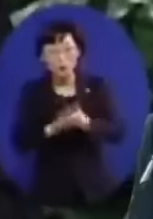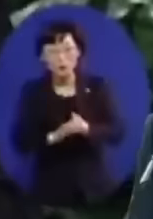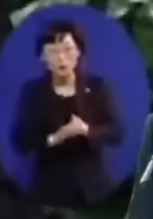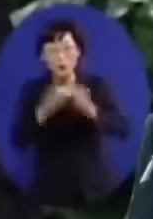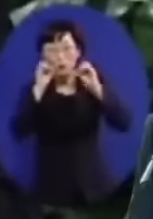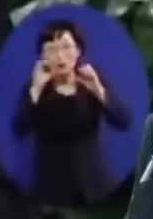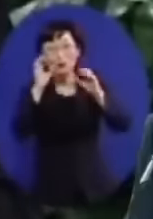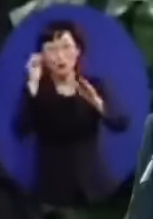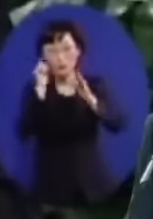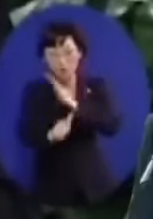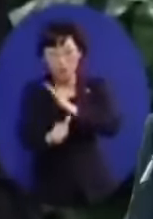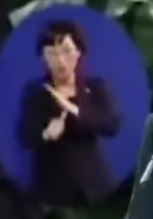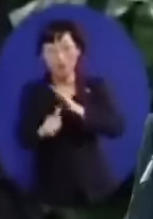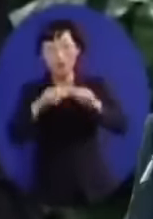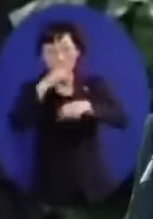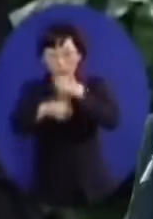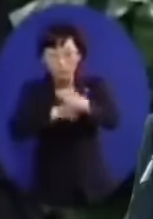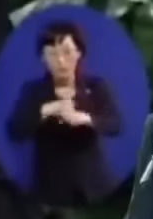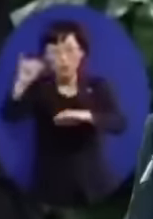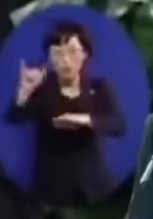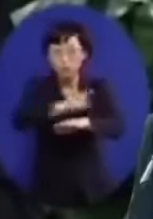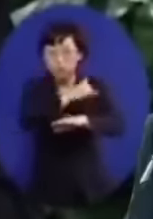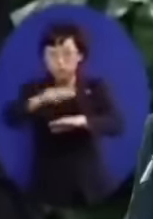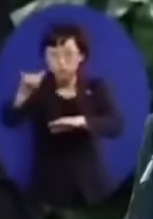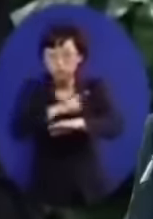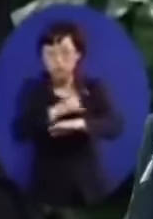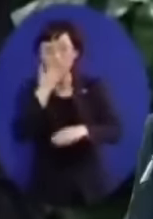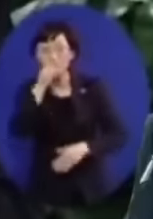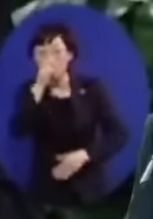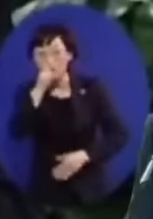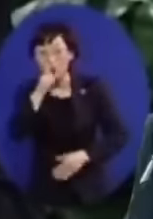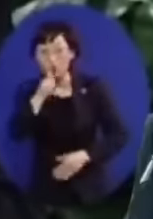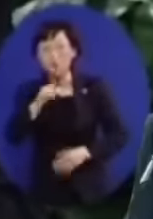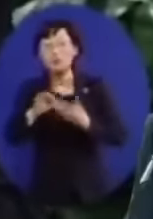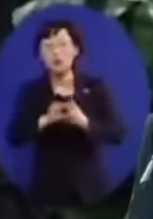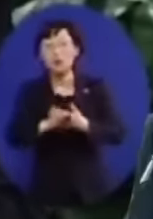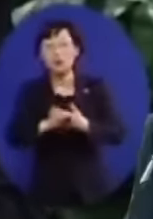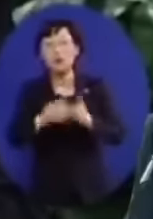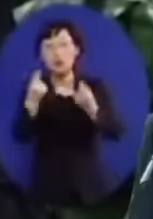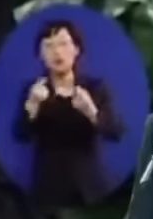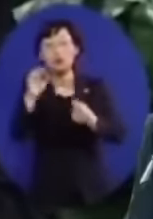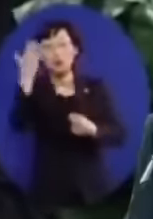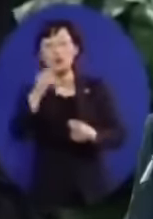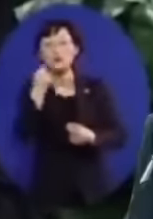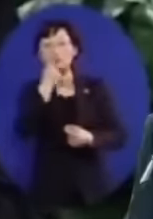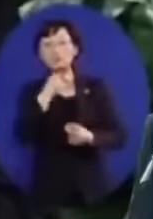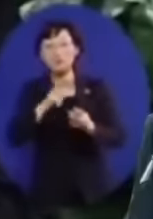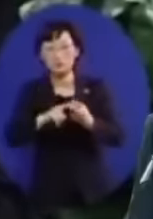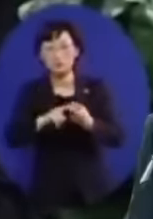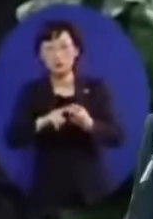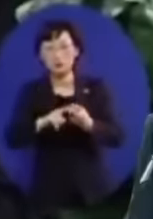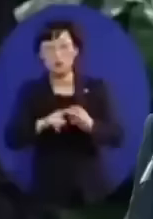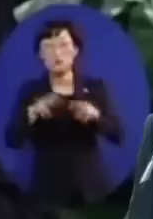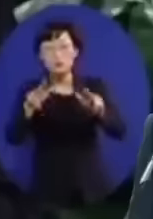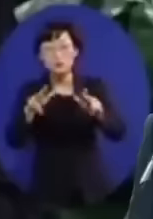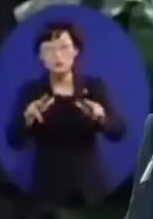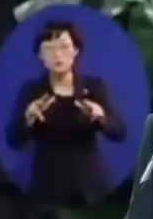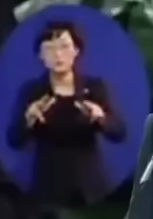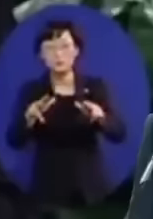선교사가 마음대로 갔다 왔다 할 수 있는 나라로 만들어주면 그렇게 될 수 있는 것입니다. 지금도